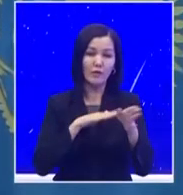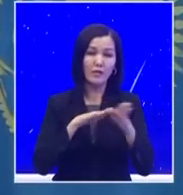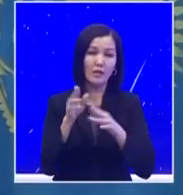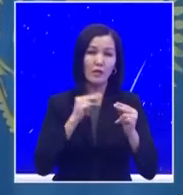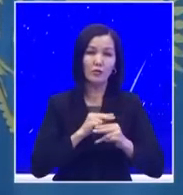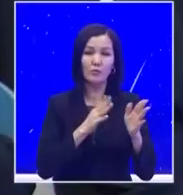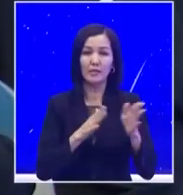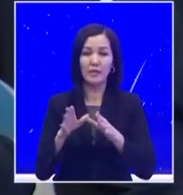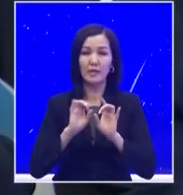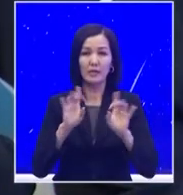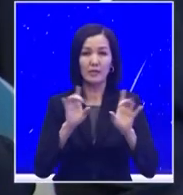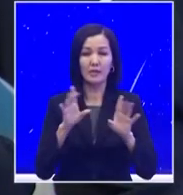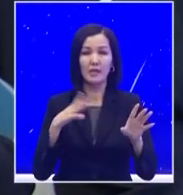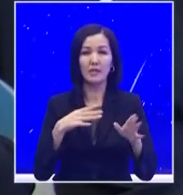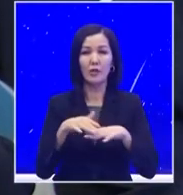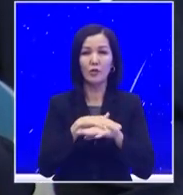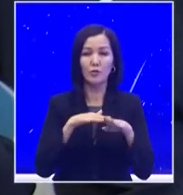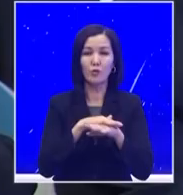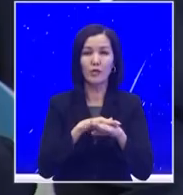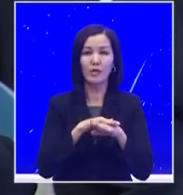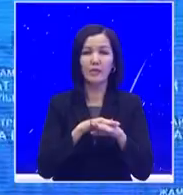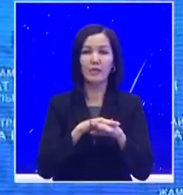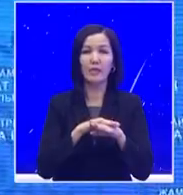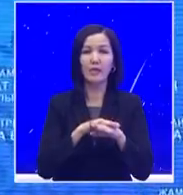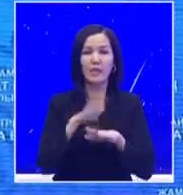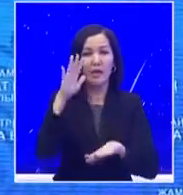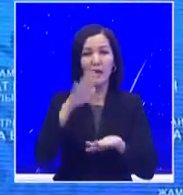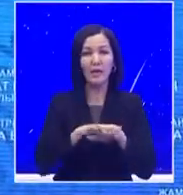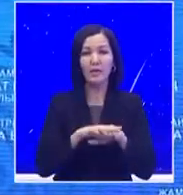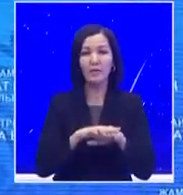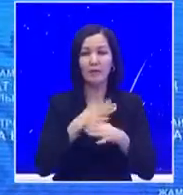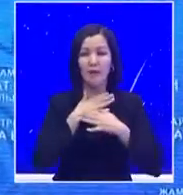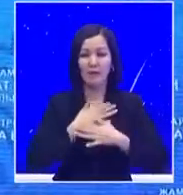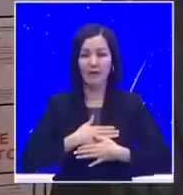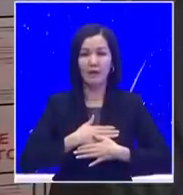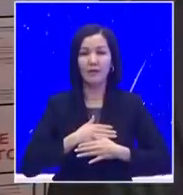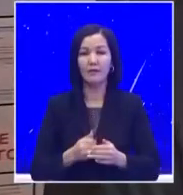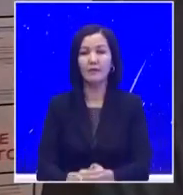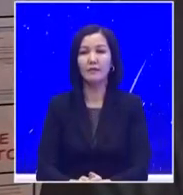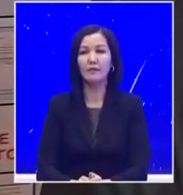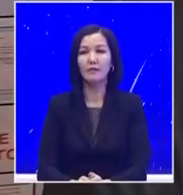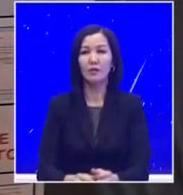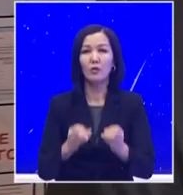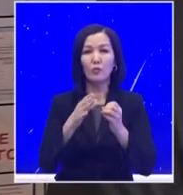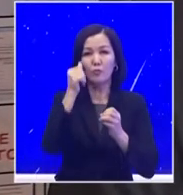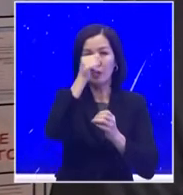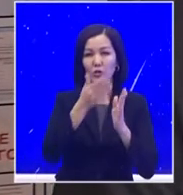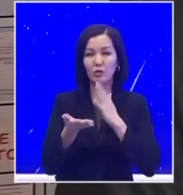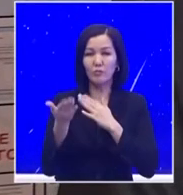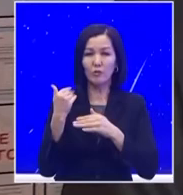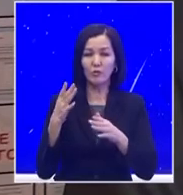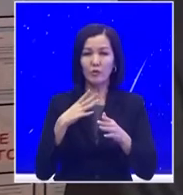істерді тілге тиек етті. Тұрғындардың да басшы еңбегіне берген бағасы қанағаттанарлық. Осыдан 15 жыл бұрын